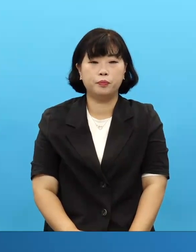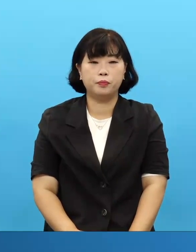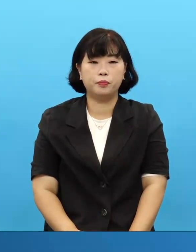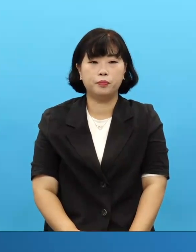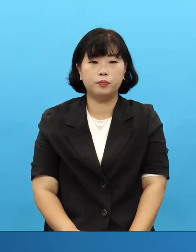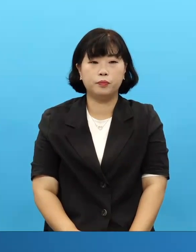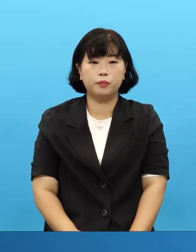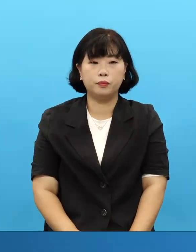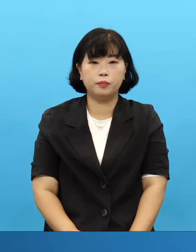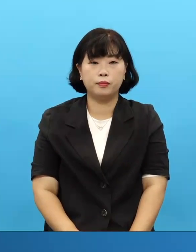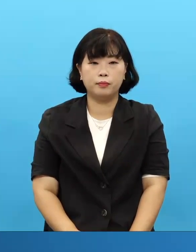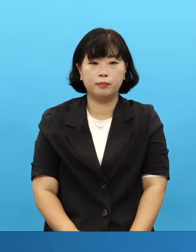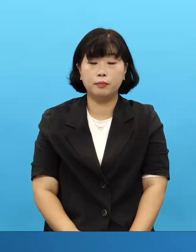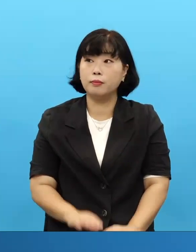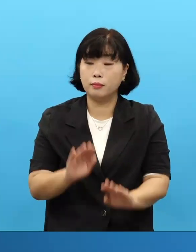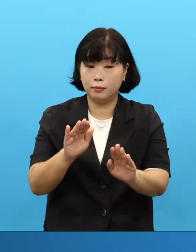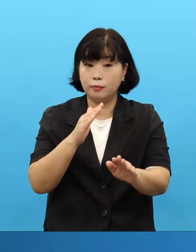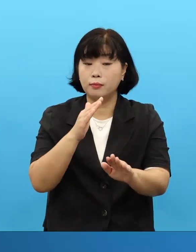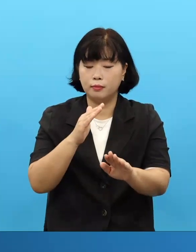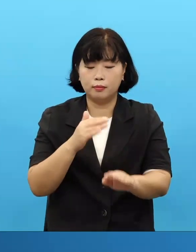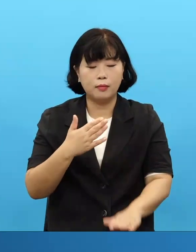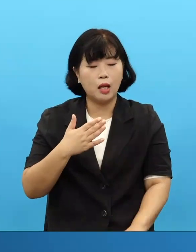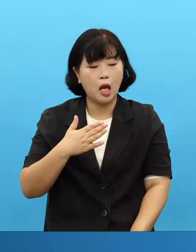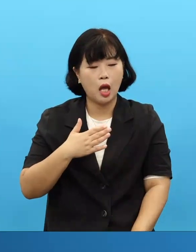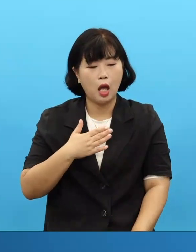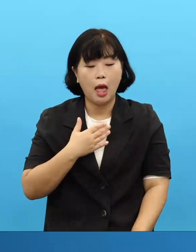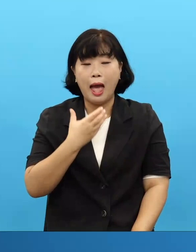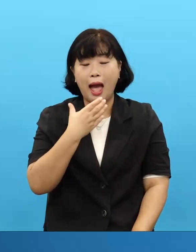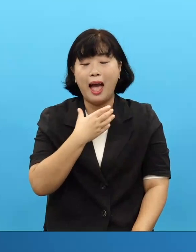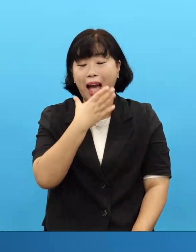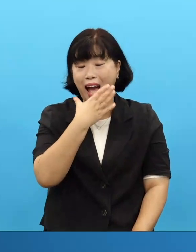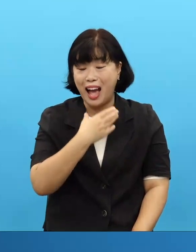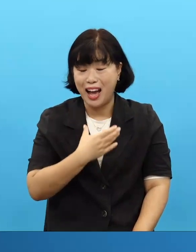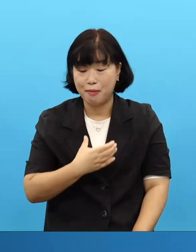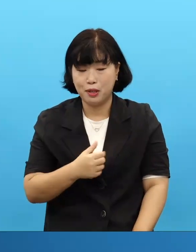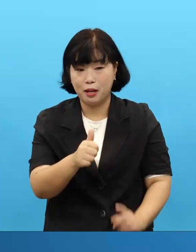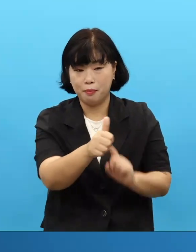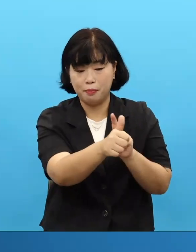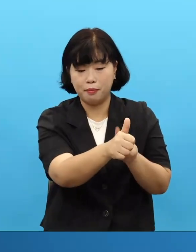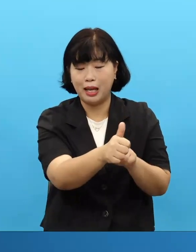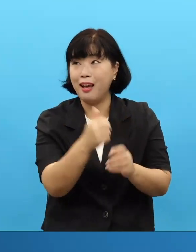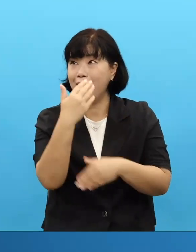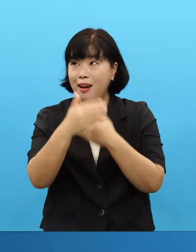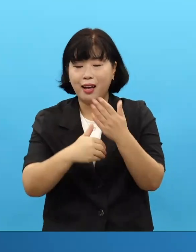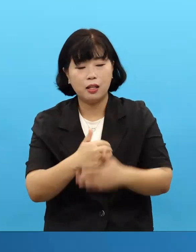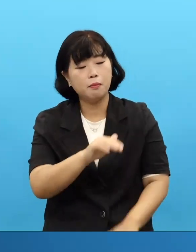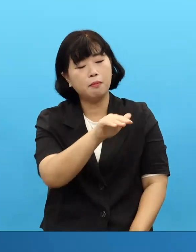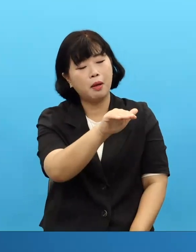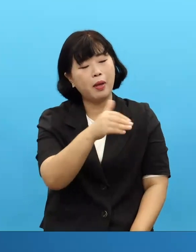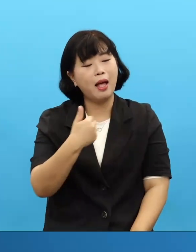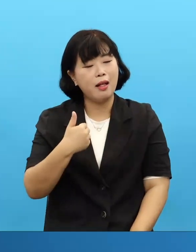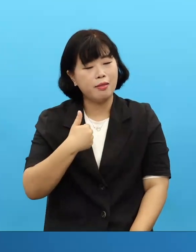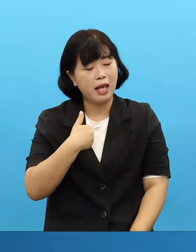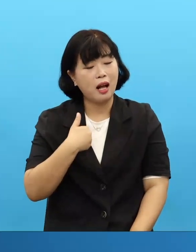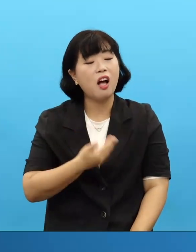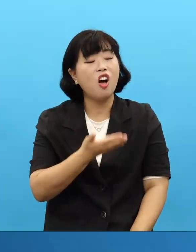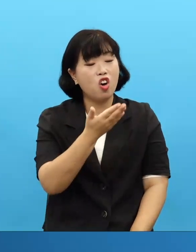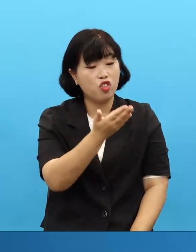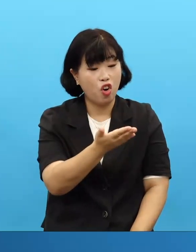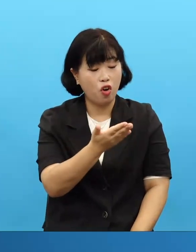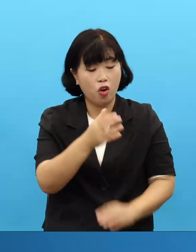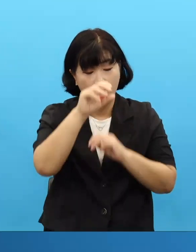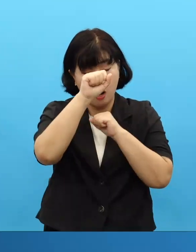내가 네가 밟는 땅을 주겠다 안 그러고요. 주었노니. He doesn't say I will give to you every 그렇습니다. land that you place your foot. He says I have given you this